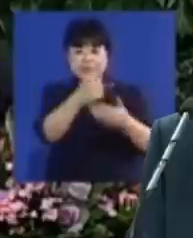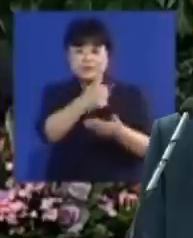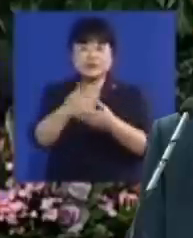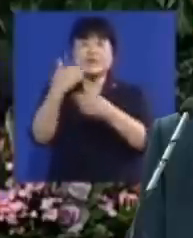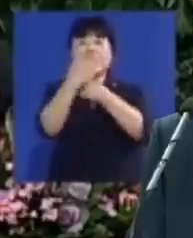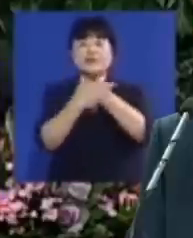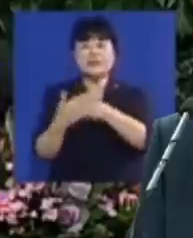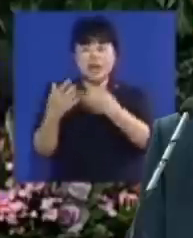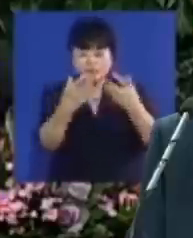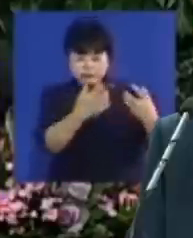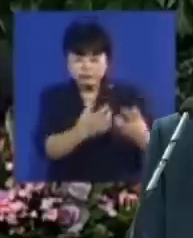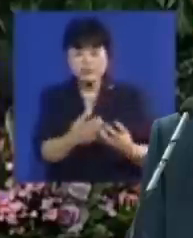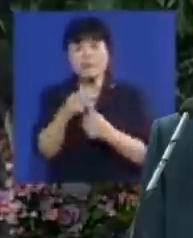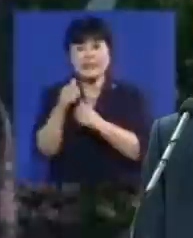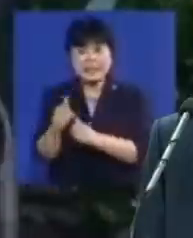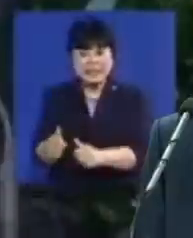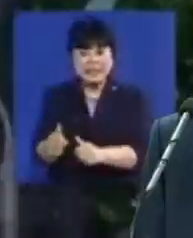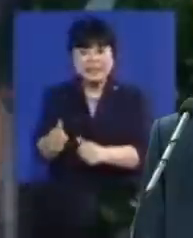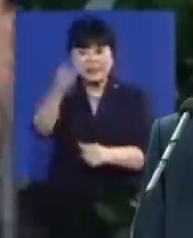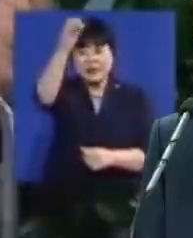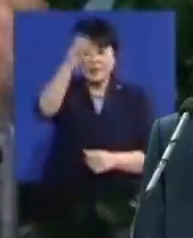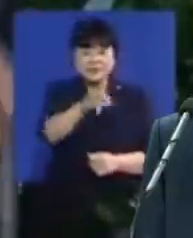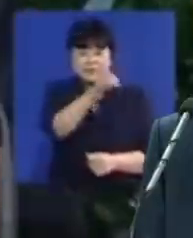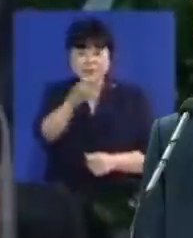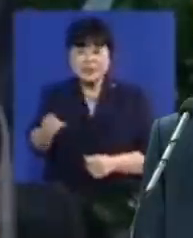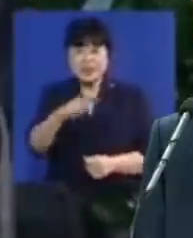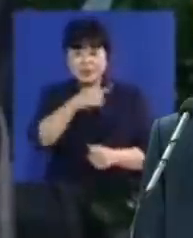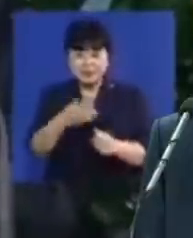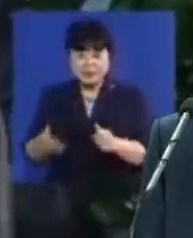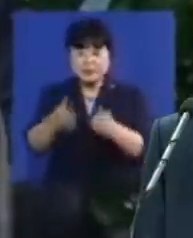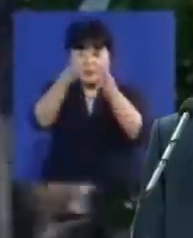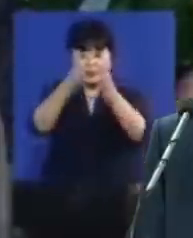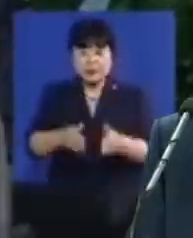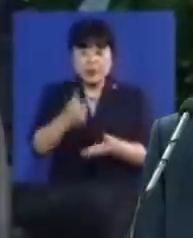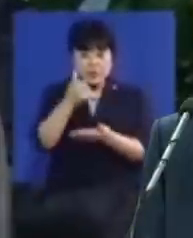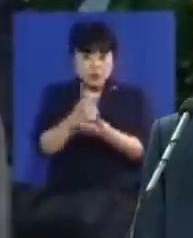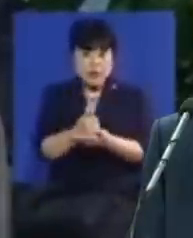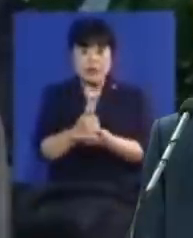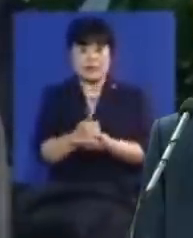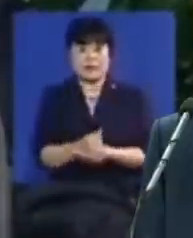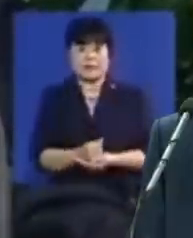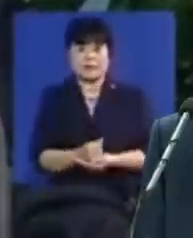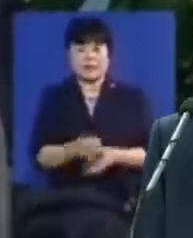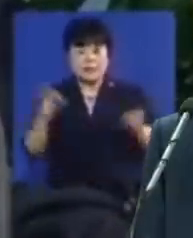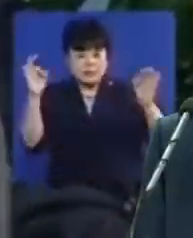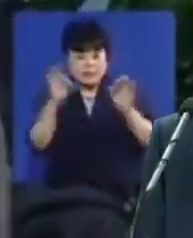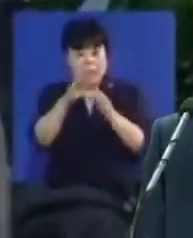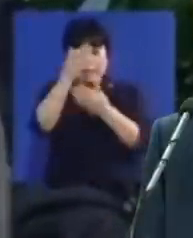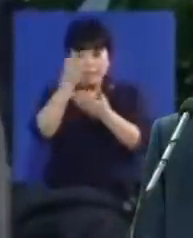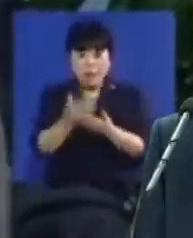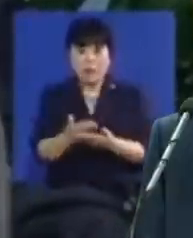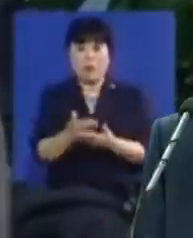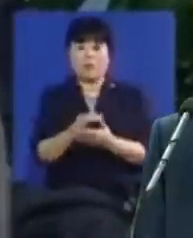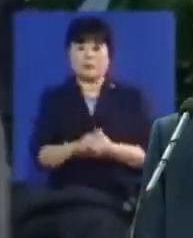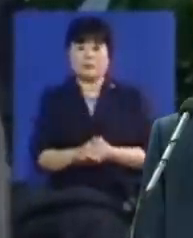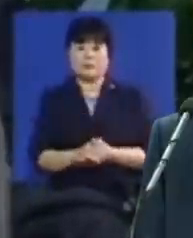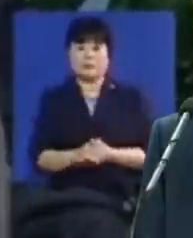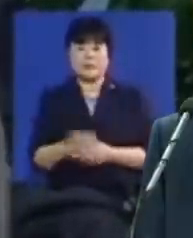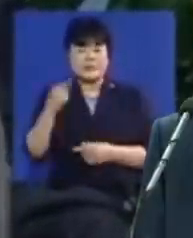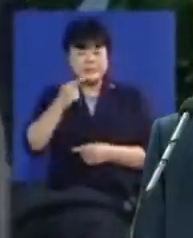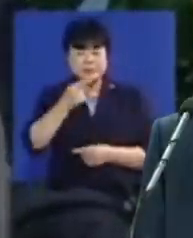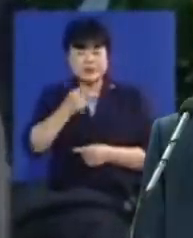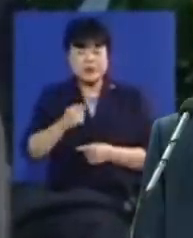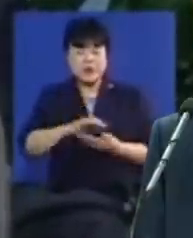은혜의 풍성함을 따라 십자가에 흘리신 피로 인하여 죄가 다 사함을 받고 쓴